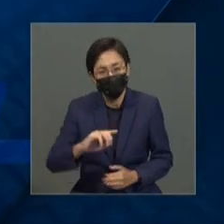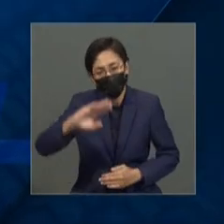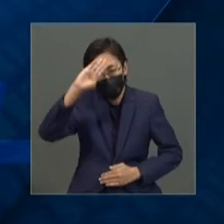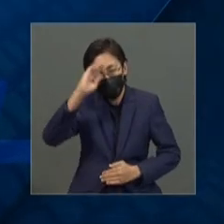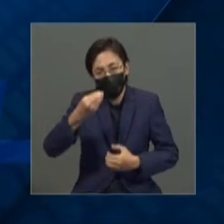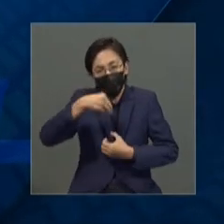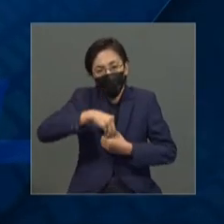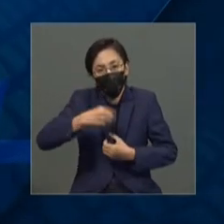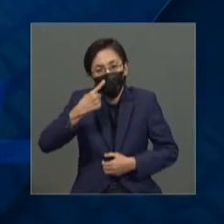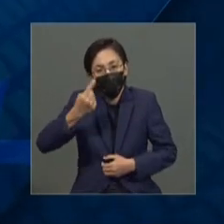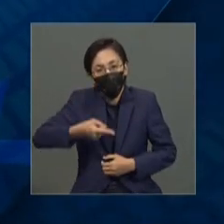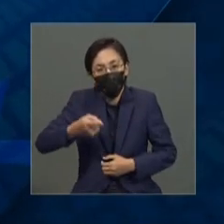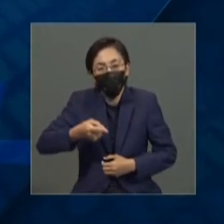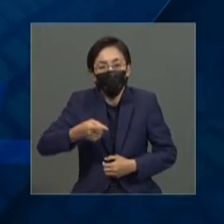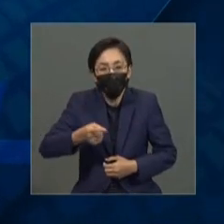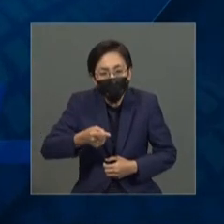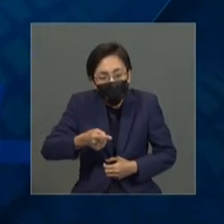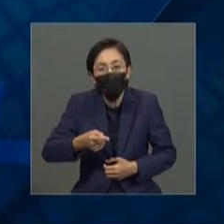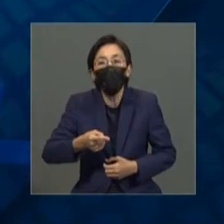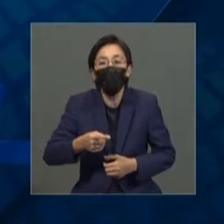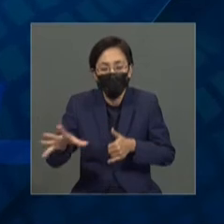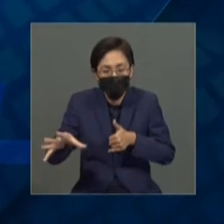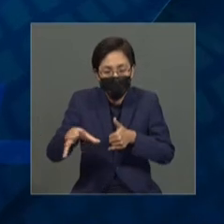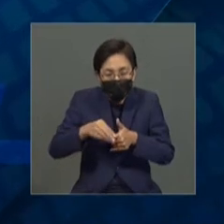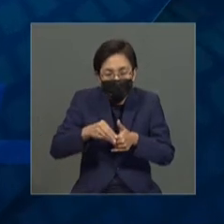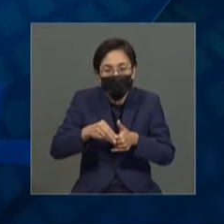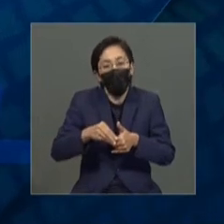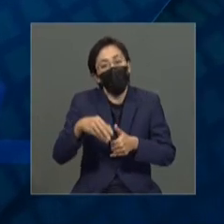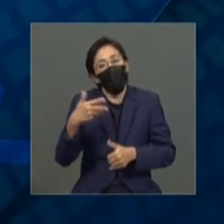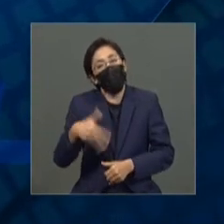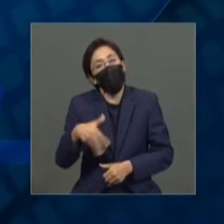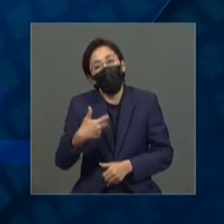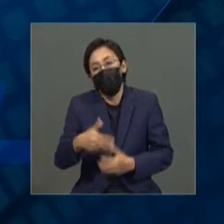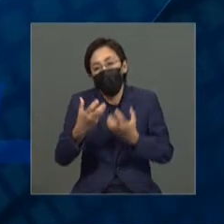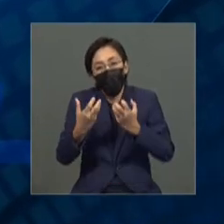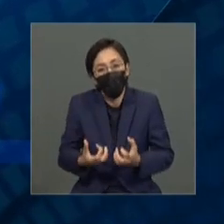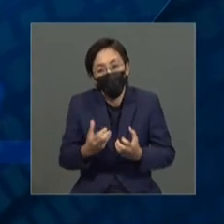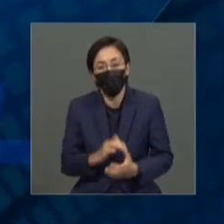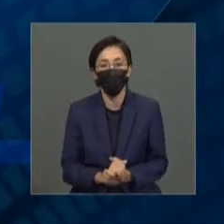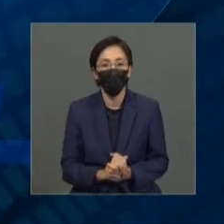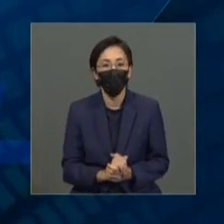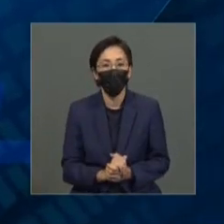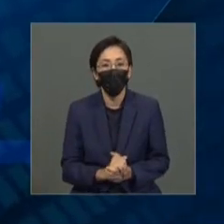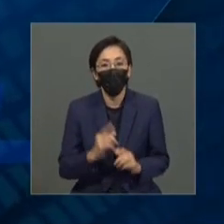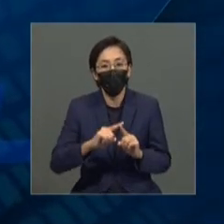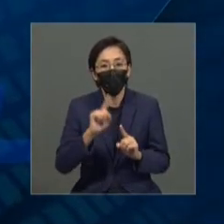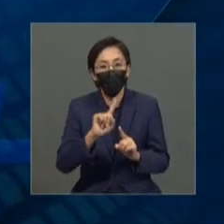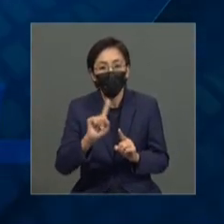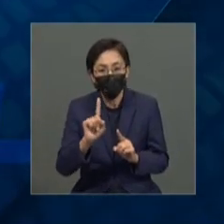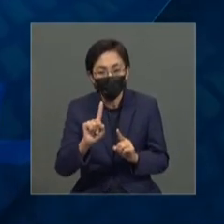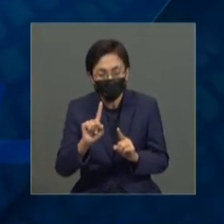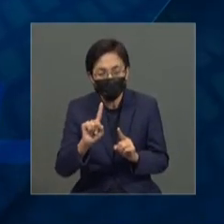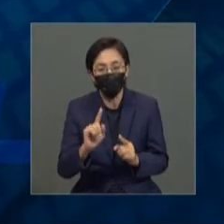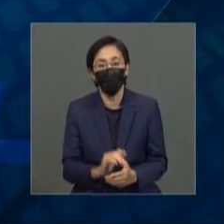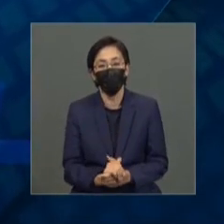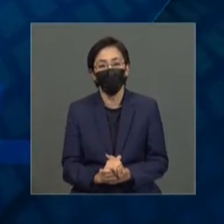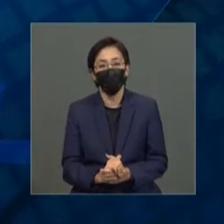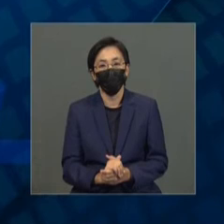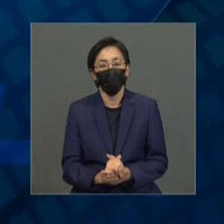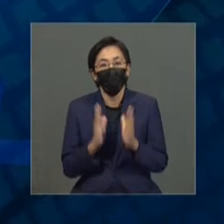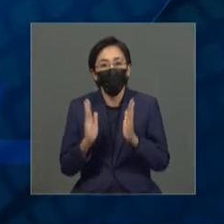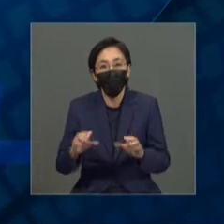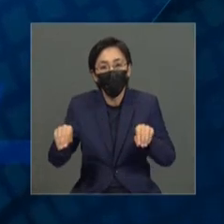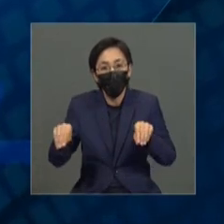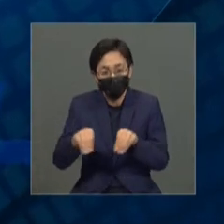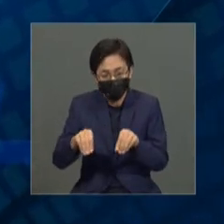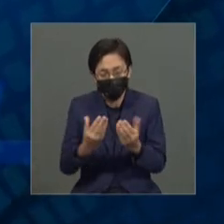ำตัวเป็นผู้ที่มีปัจจัยเสี่ยงปัจจัยเสี่ยงที่นับได้เป็นอันดับหนึ่งยังเป็นเรื่องของการใกล้ชิด